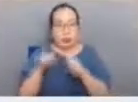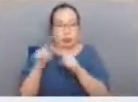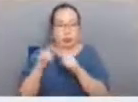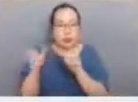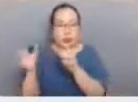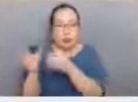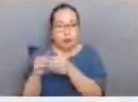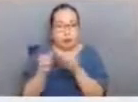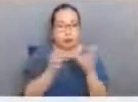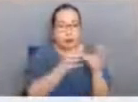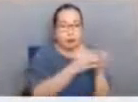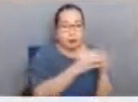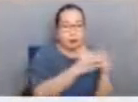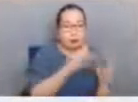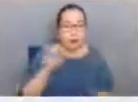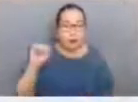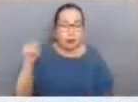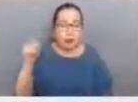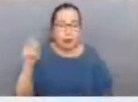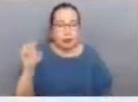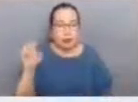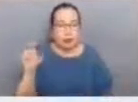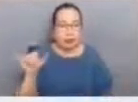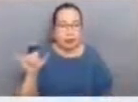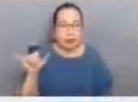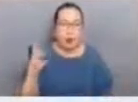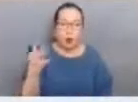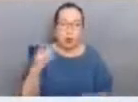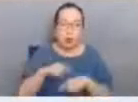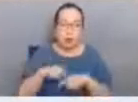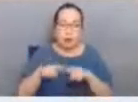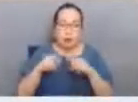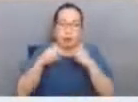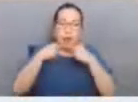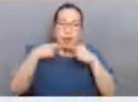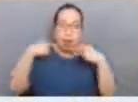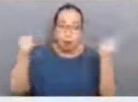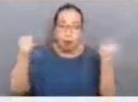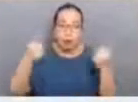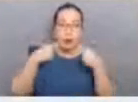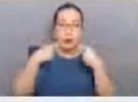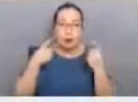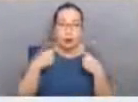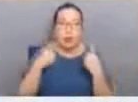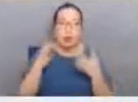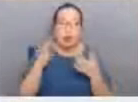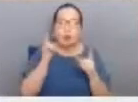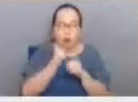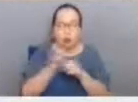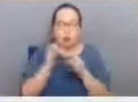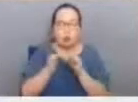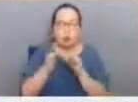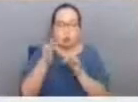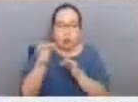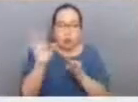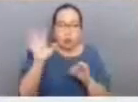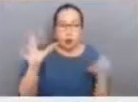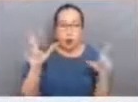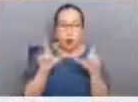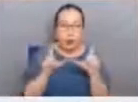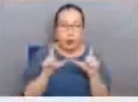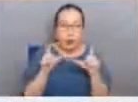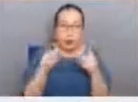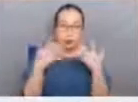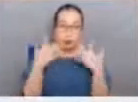Opo, Administrator, magandang araw po. Bigyan daan lang po natin yung tanong ng ilang kasamahan natin sa media. Mula po